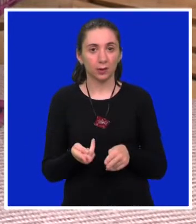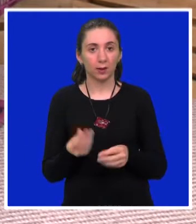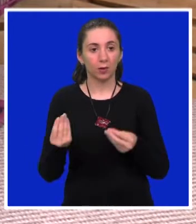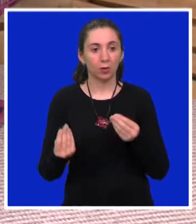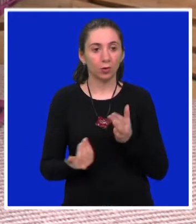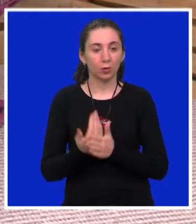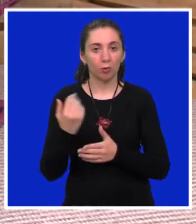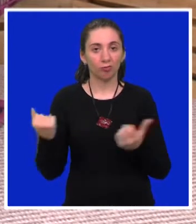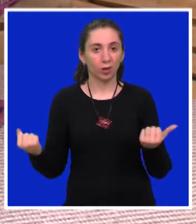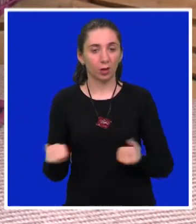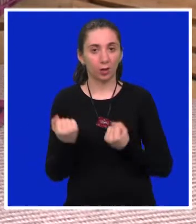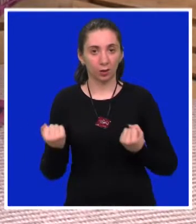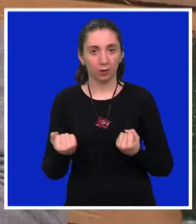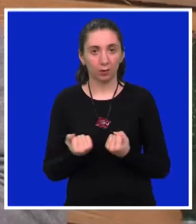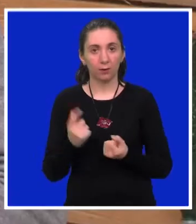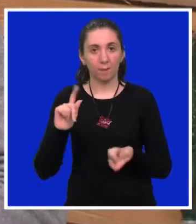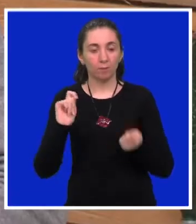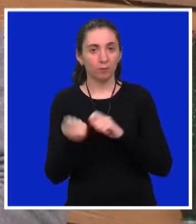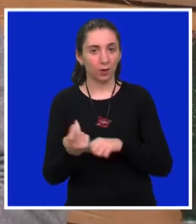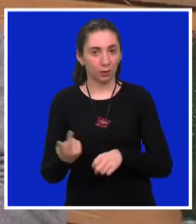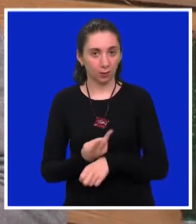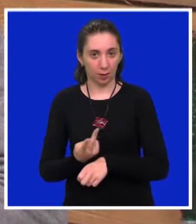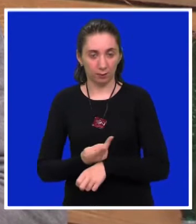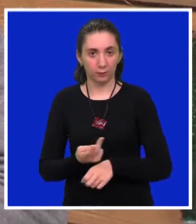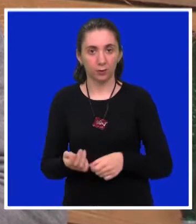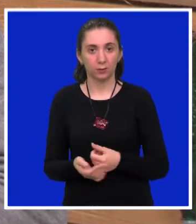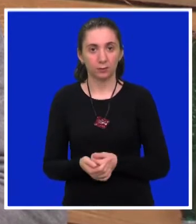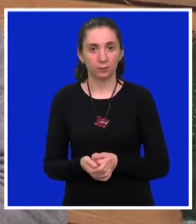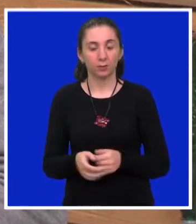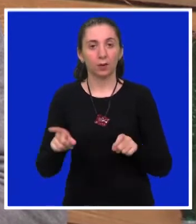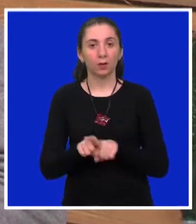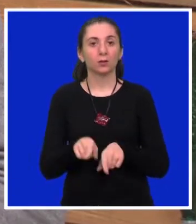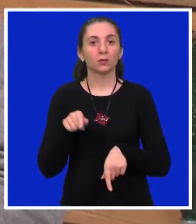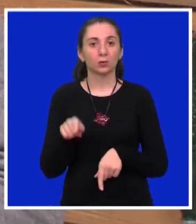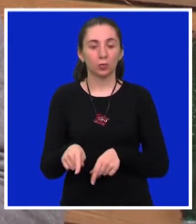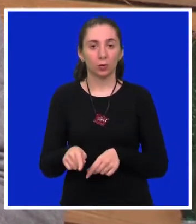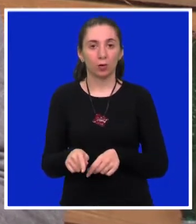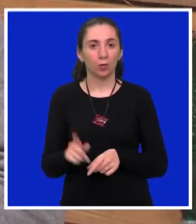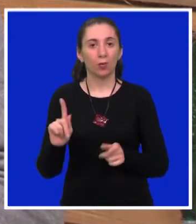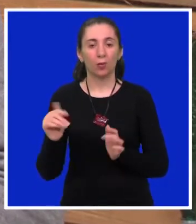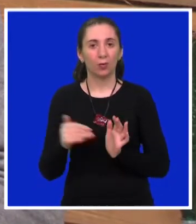da nam slijede neke nove aktivnosti i mijenjanje navika. Ali isto tako